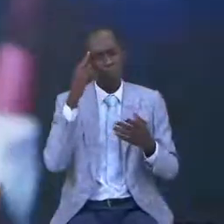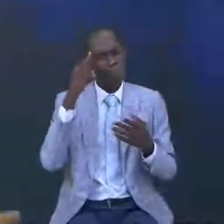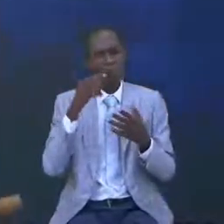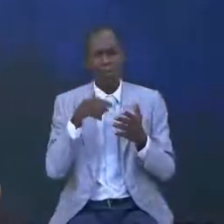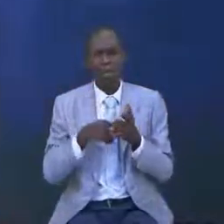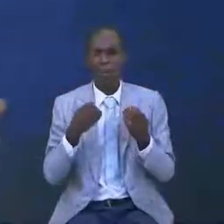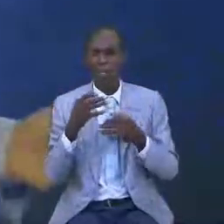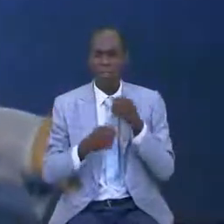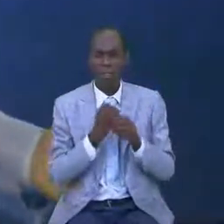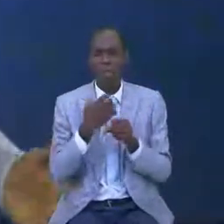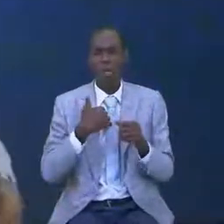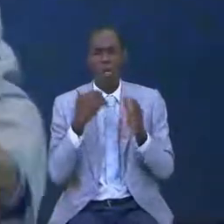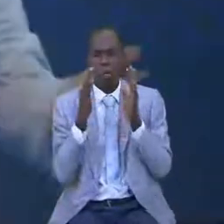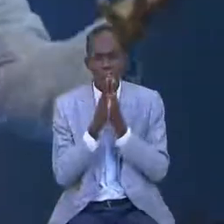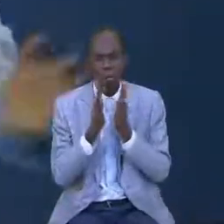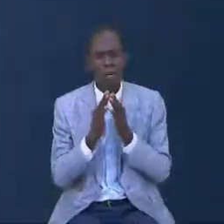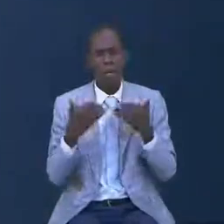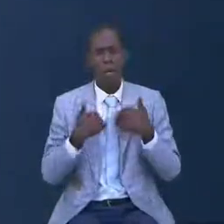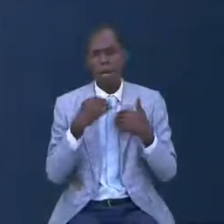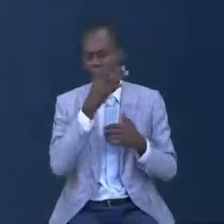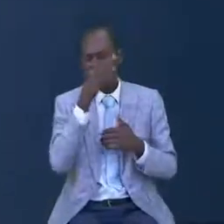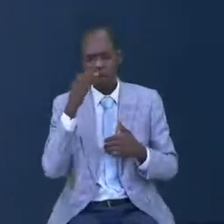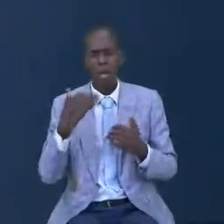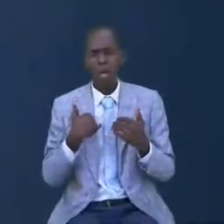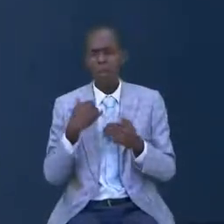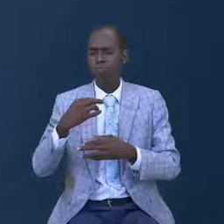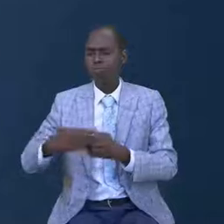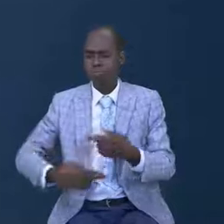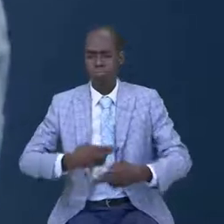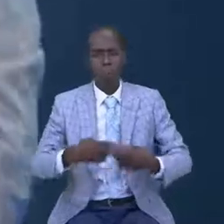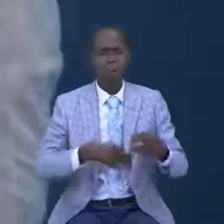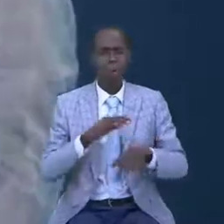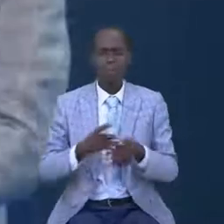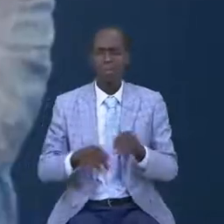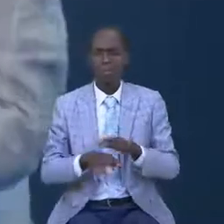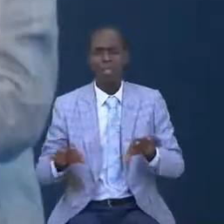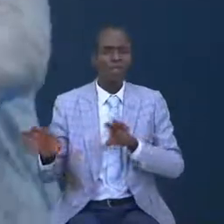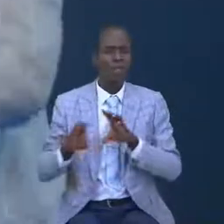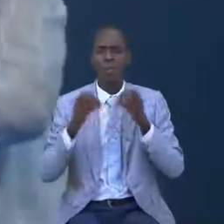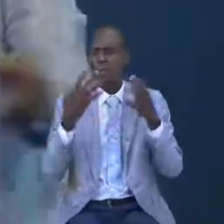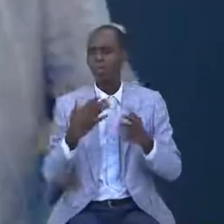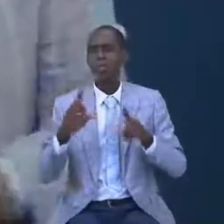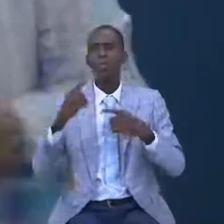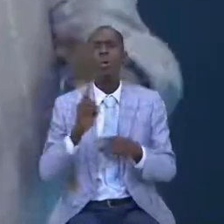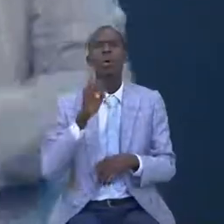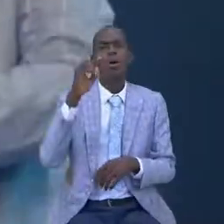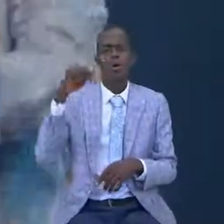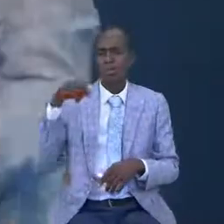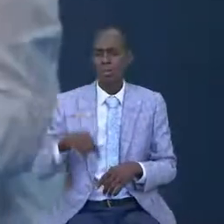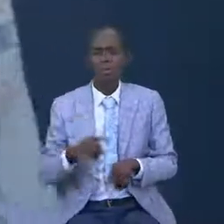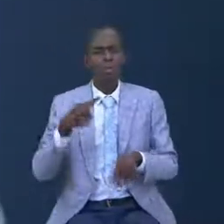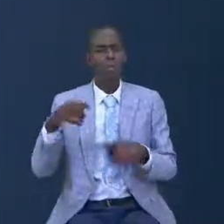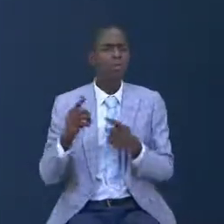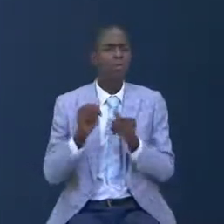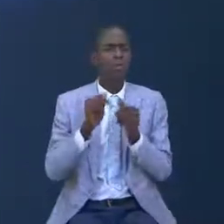qui est là toutes ces années, tu as jeûné, prié, tu as roulé par terre, tu as pleuré,